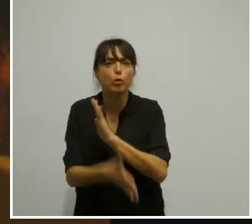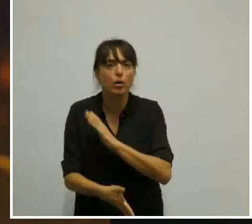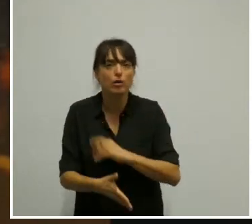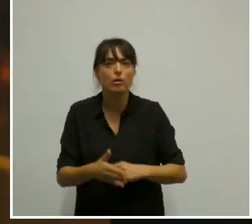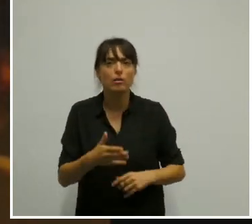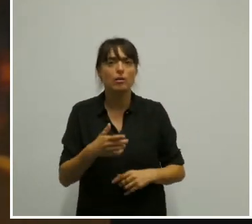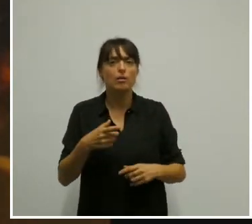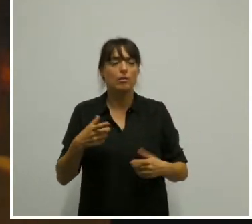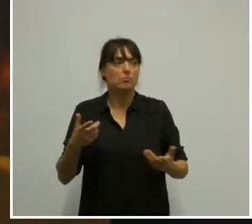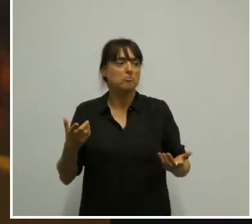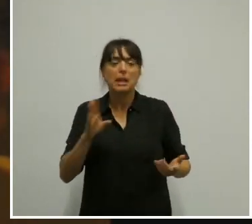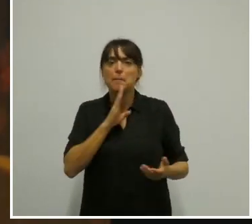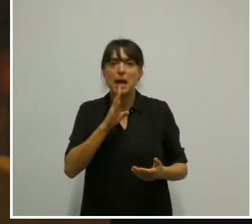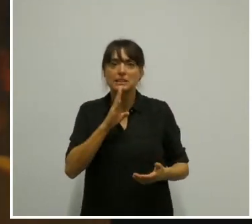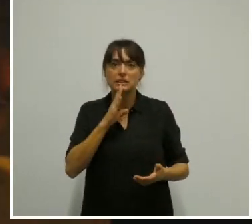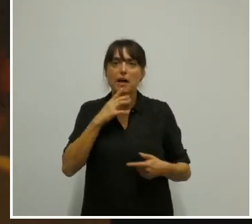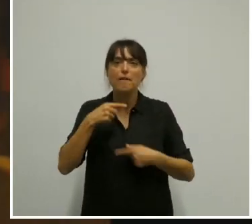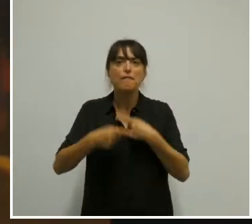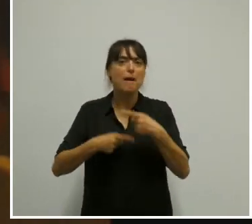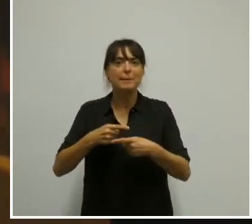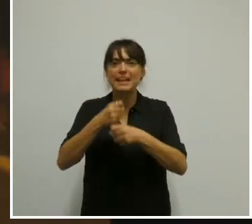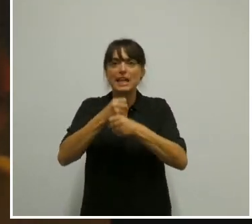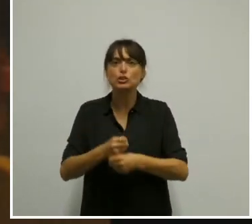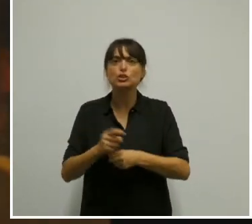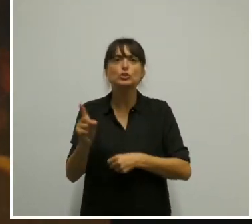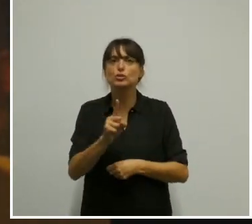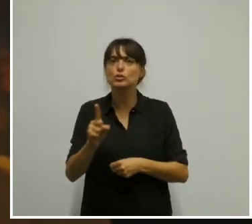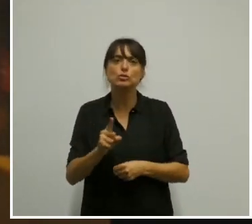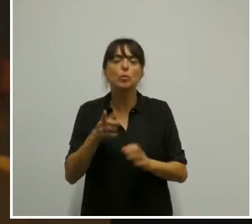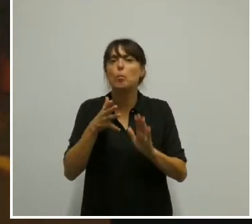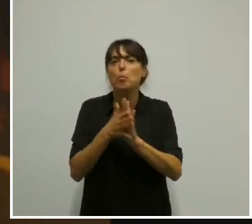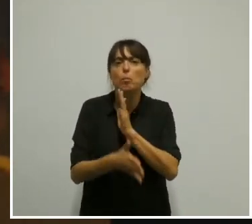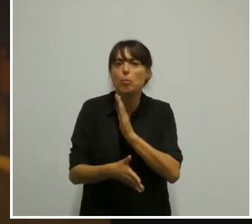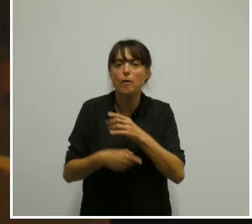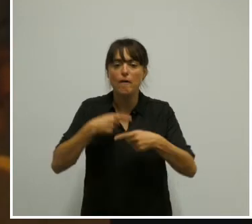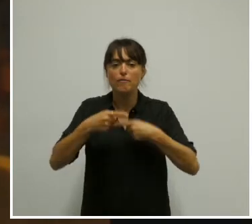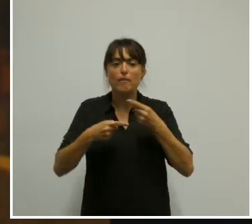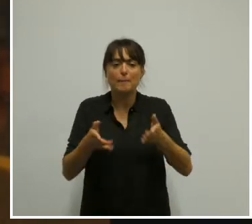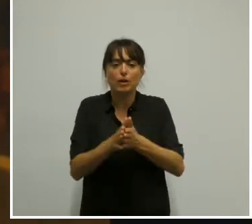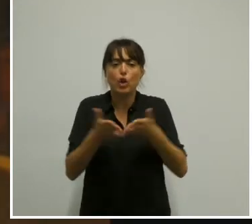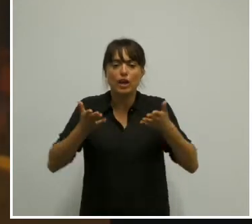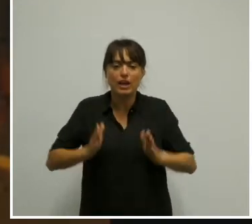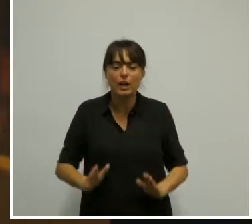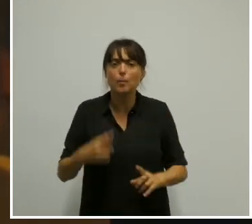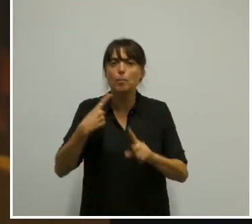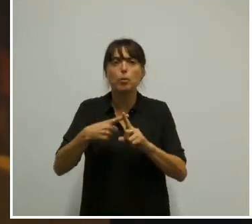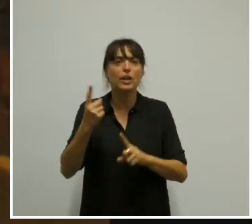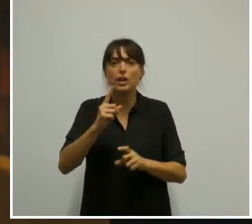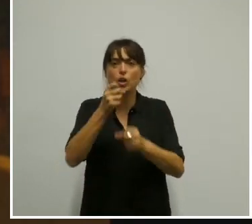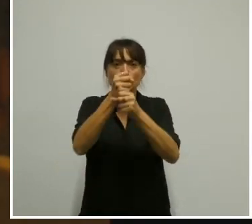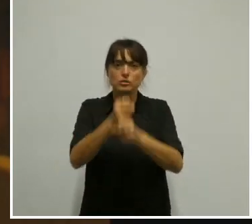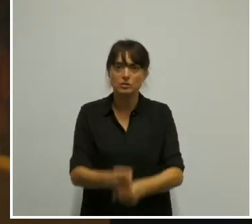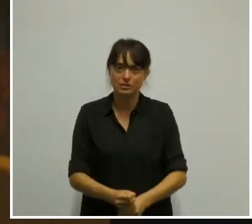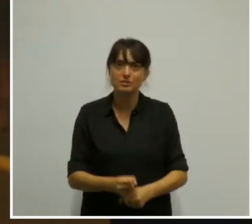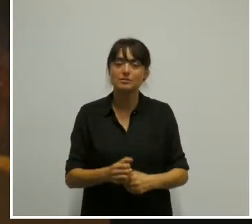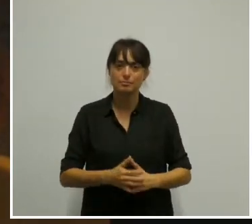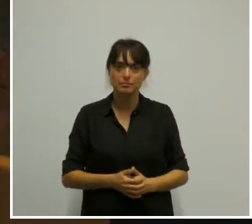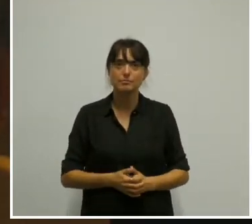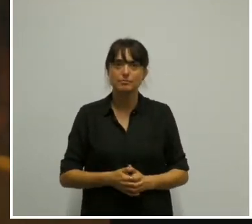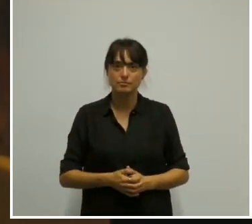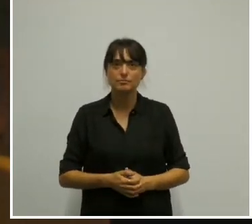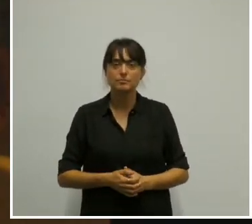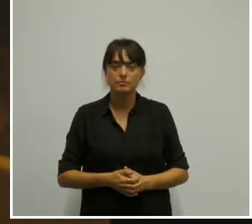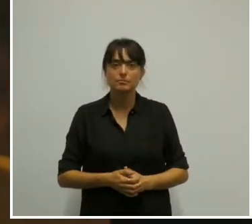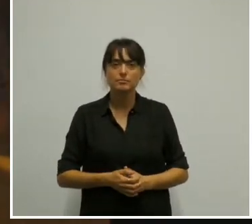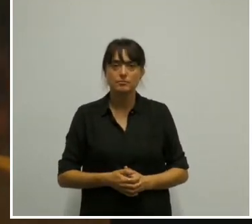una ciutat atractiva per a les famílies amb nens. Perquè això no és un problema només de natalitat, sinó que hi ha algú més, no? Que hi ha famílies que marxen